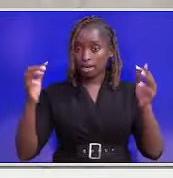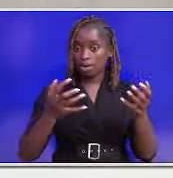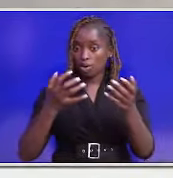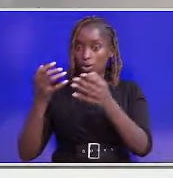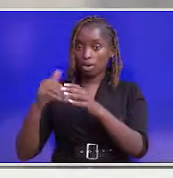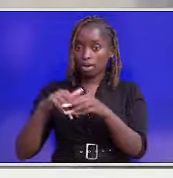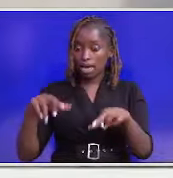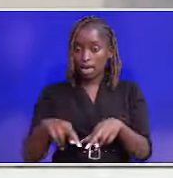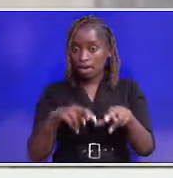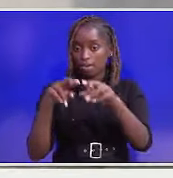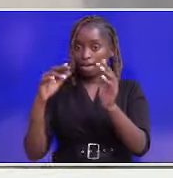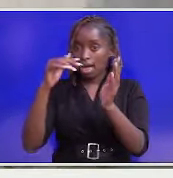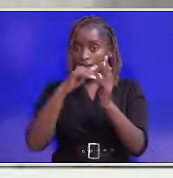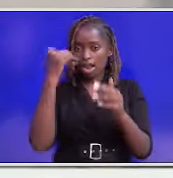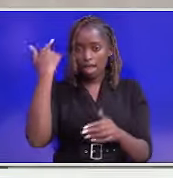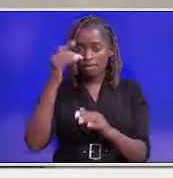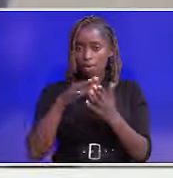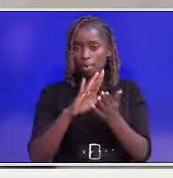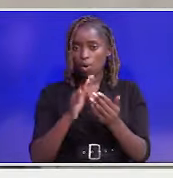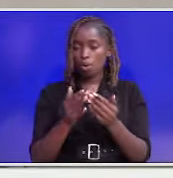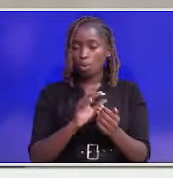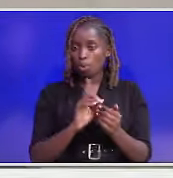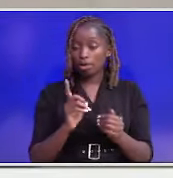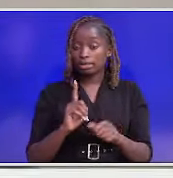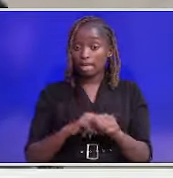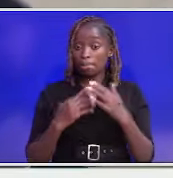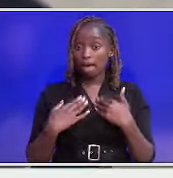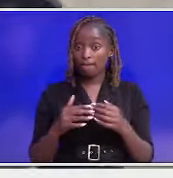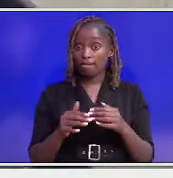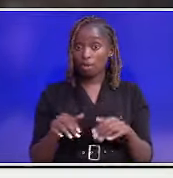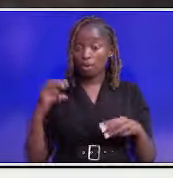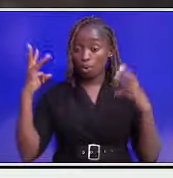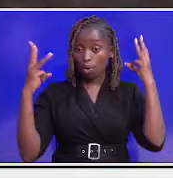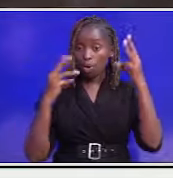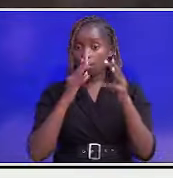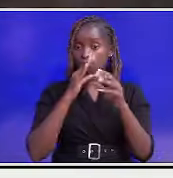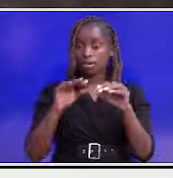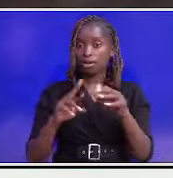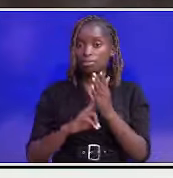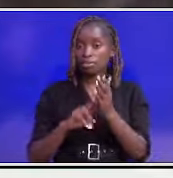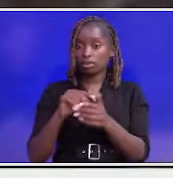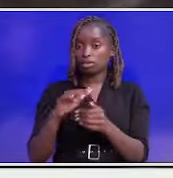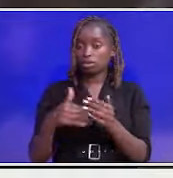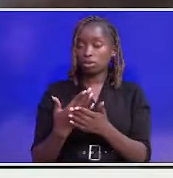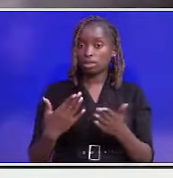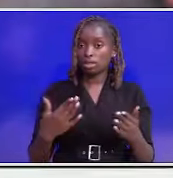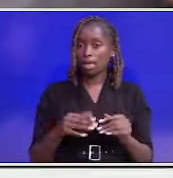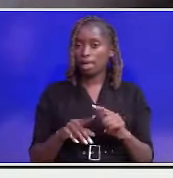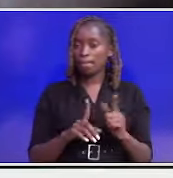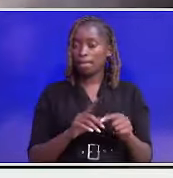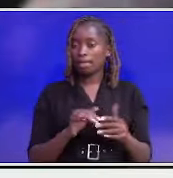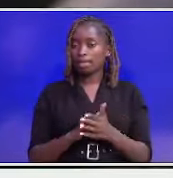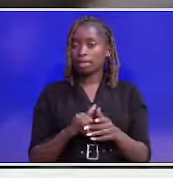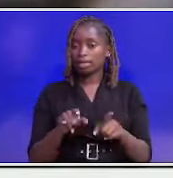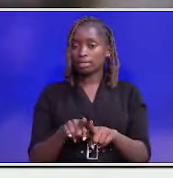mtoni tena kwa maonyo mengi, ikiwa anaogopa kujisalimisha. Lakini hayo si kwa Aaron, yuko tayari